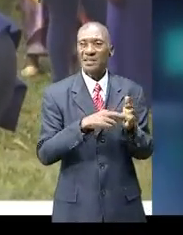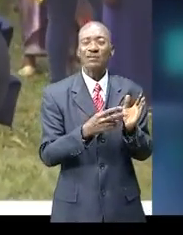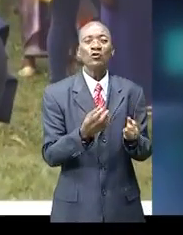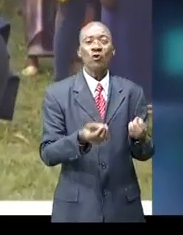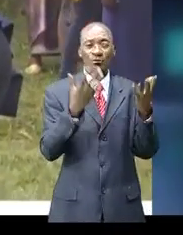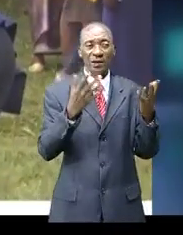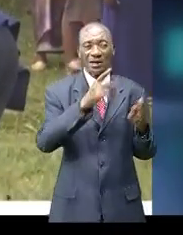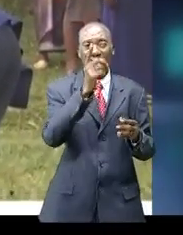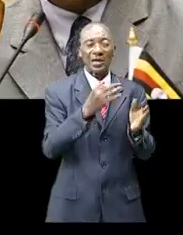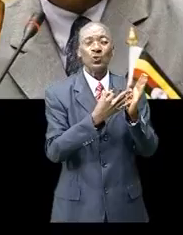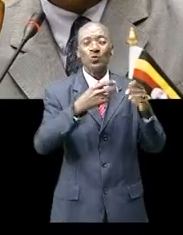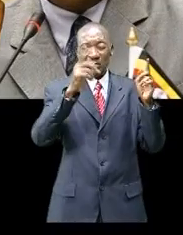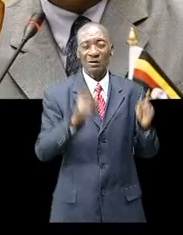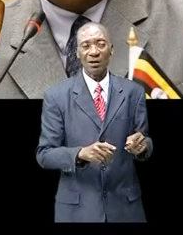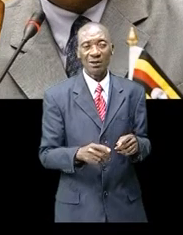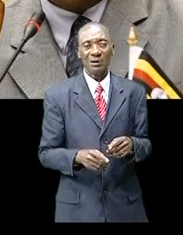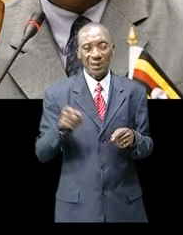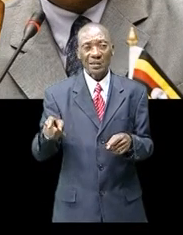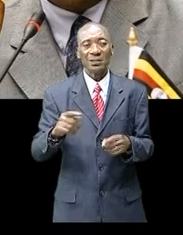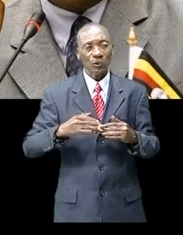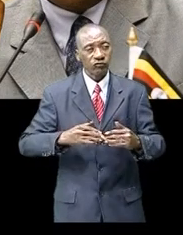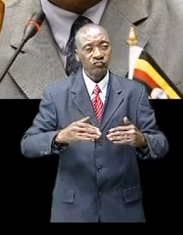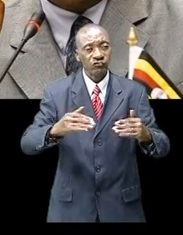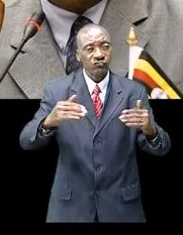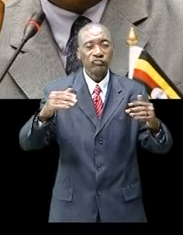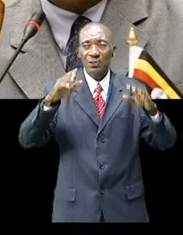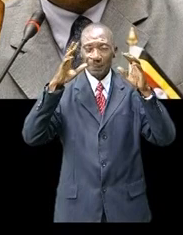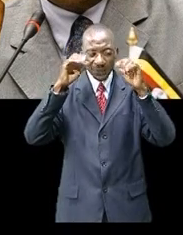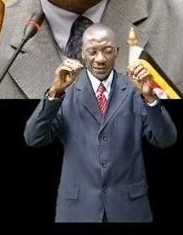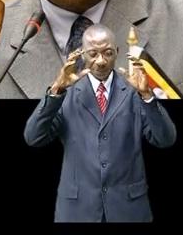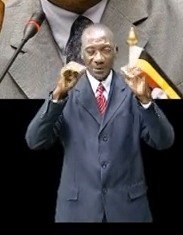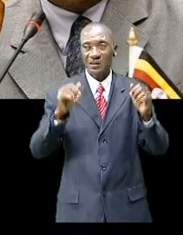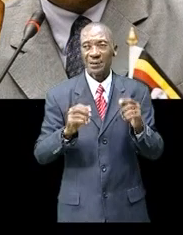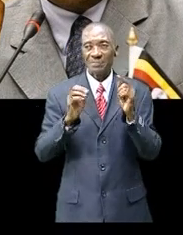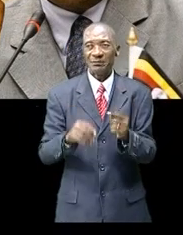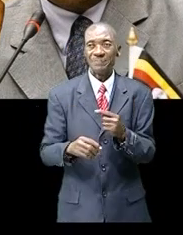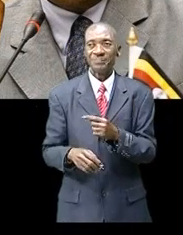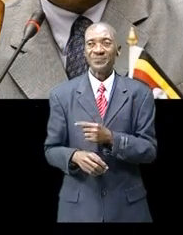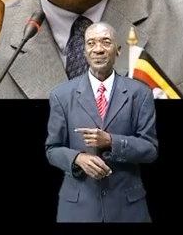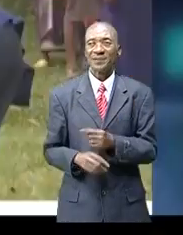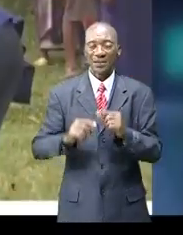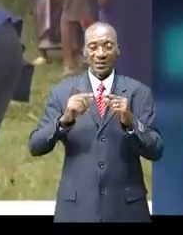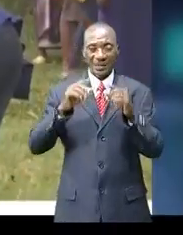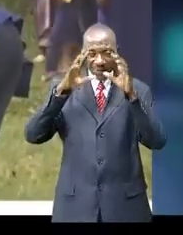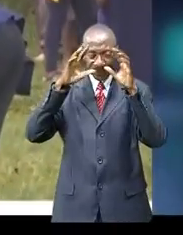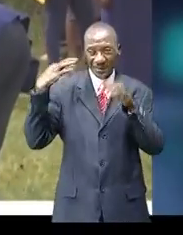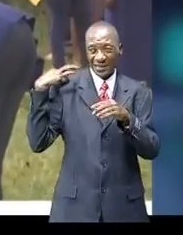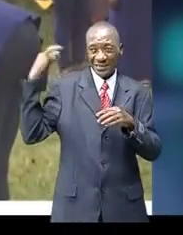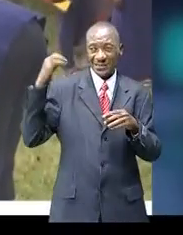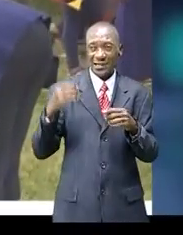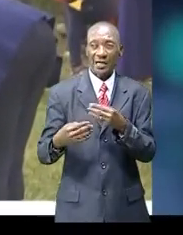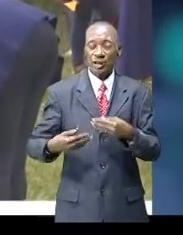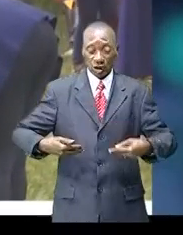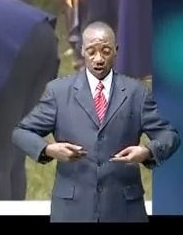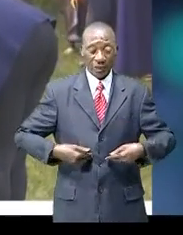beaucoup reste à faire. Un duel donc des générations entre ces deux candidats auxquels le monde assiste et